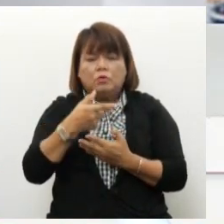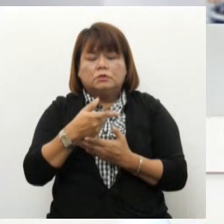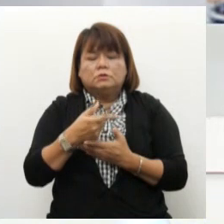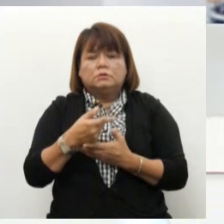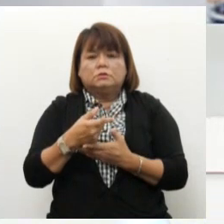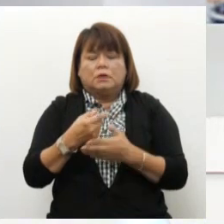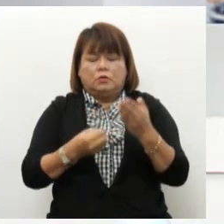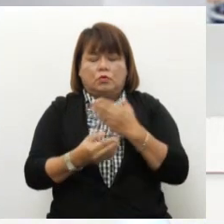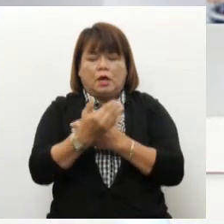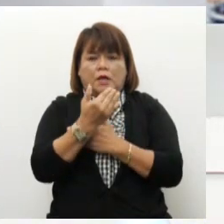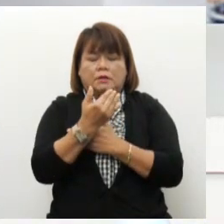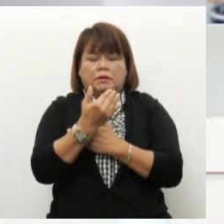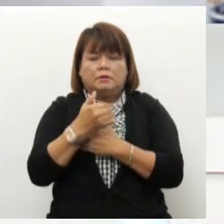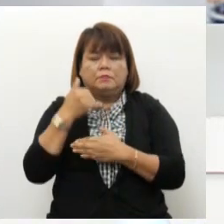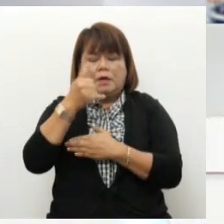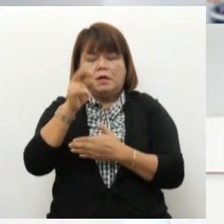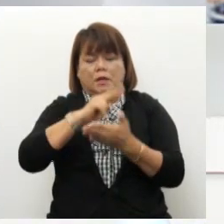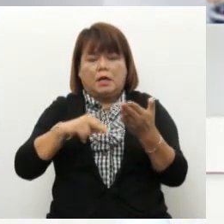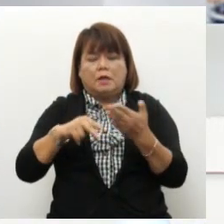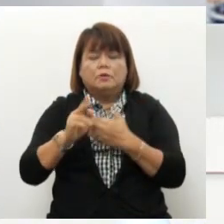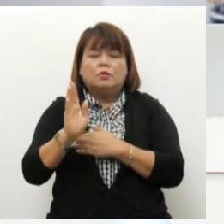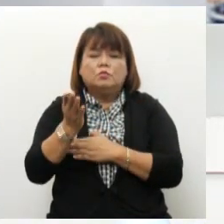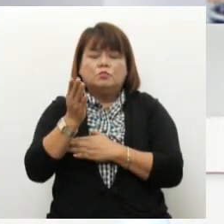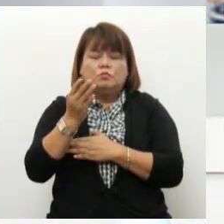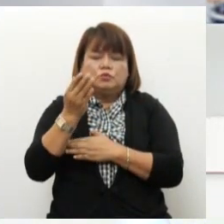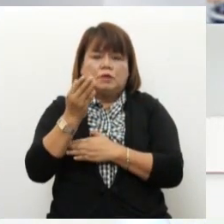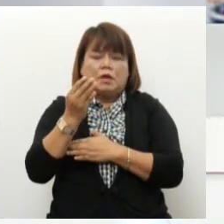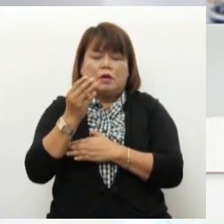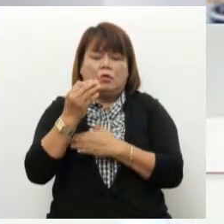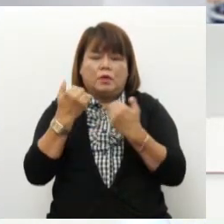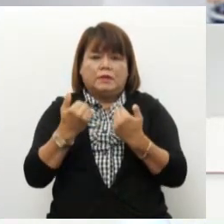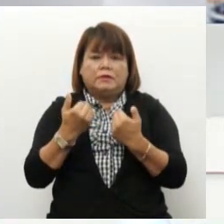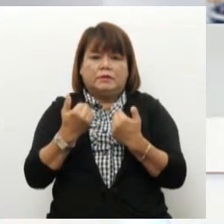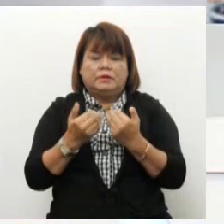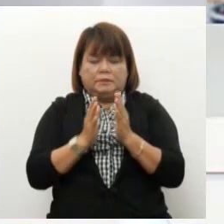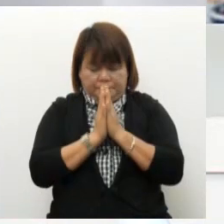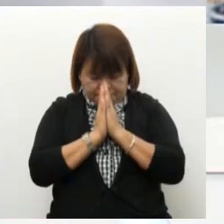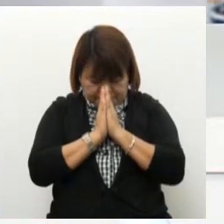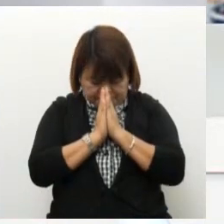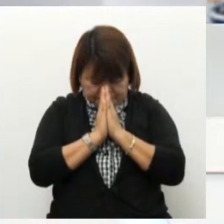โอกาสที่มารายการพุธเช้าข่าวสปท.ในวันนี้เพียงเท่านี้สวัสดีครับ